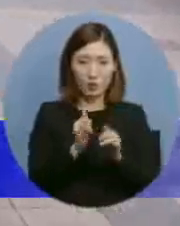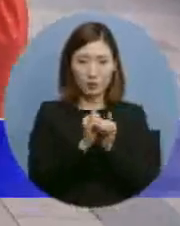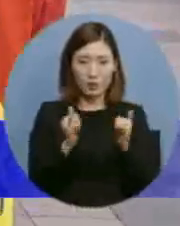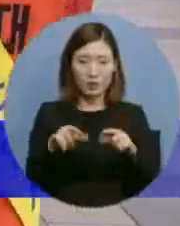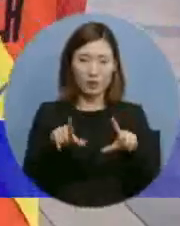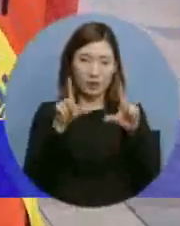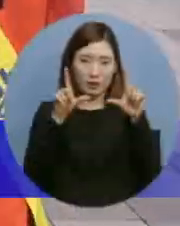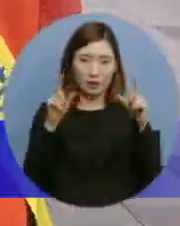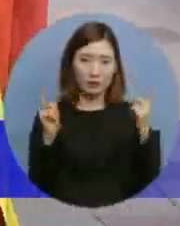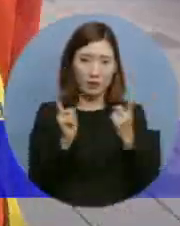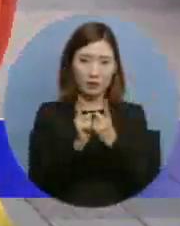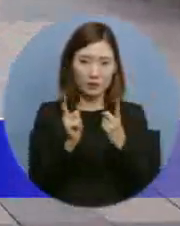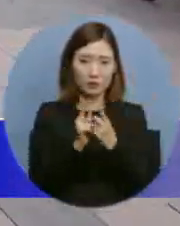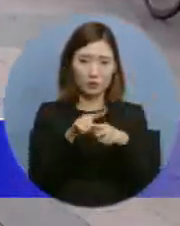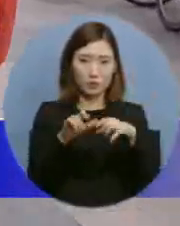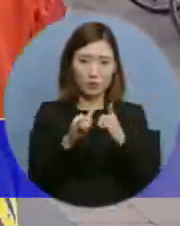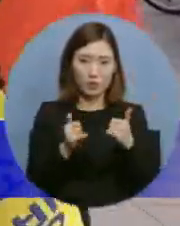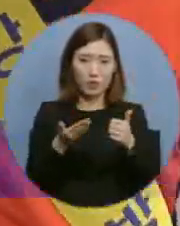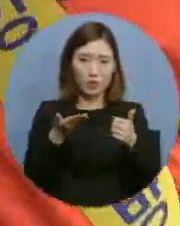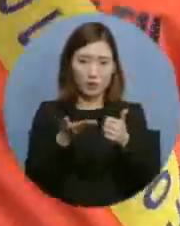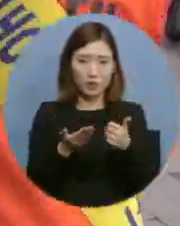주민들에게 전하는 사랑의 선물입니다.